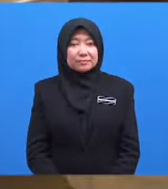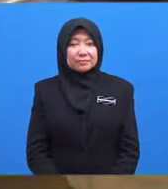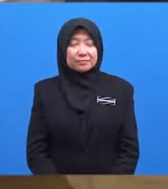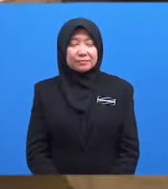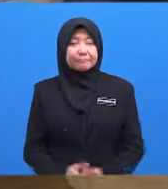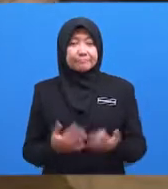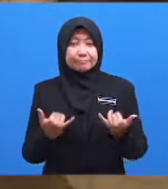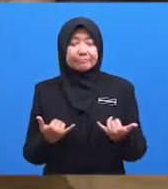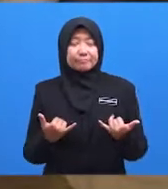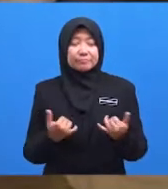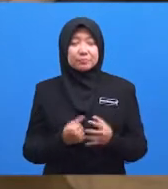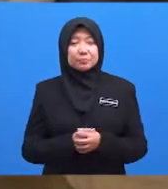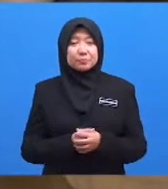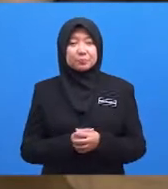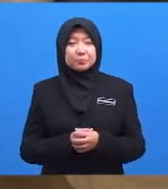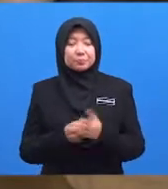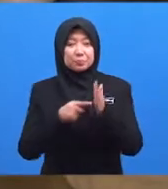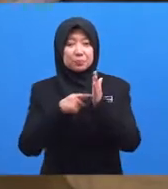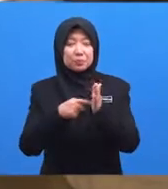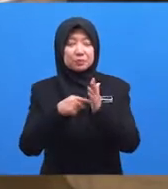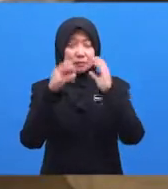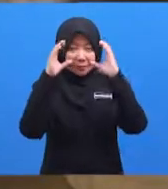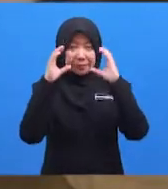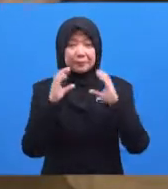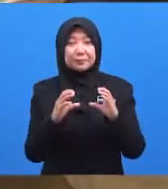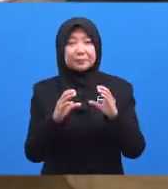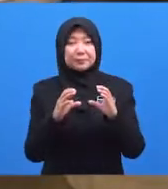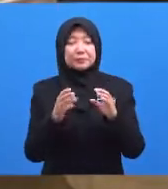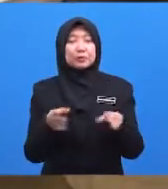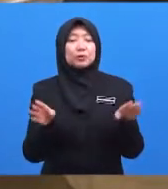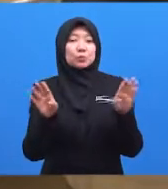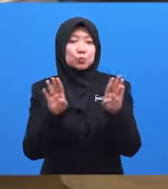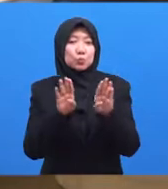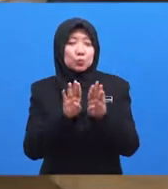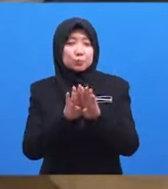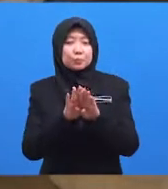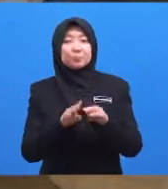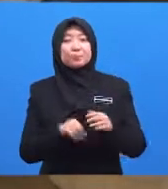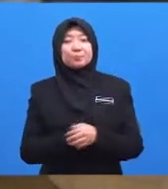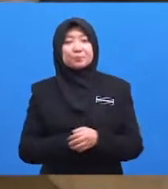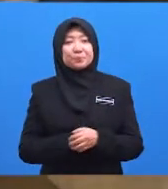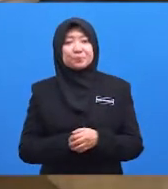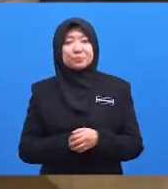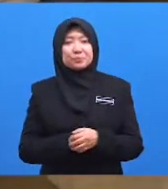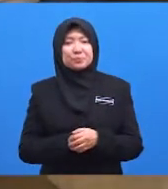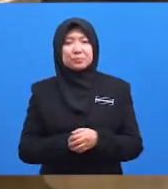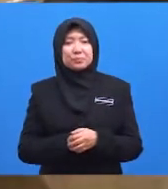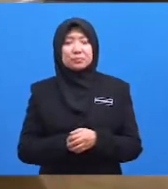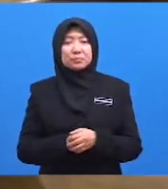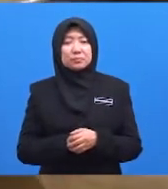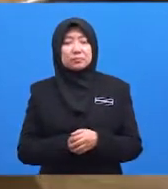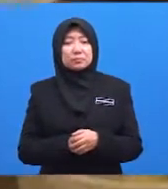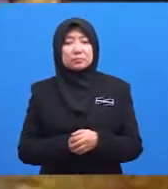Okey, sekarang cikgu akan tunjukkan cara-cara menutup ayam yang hendak dipanggang dengan aluminium